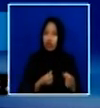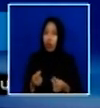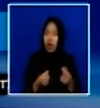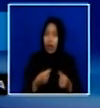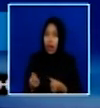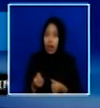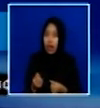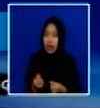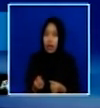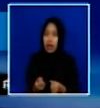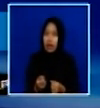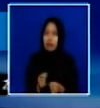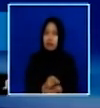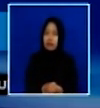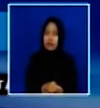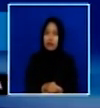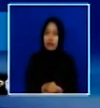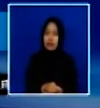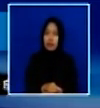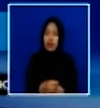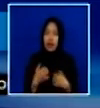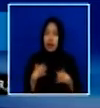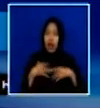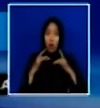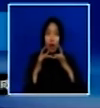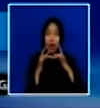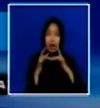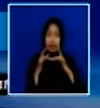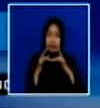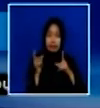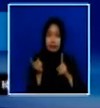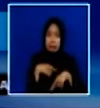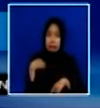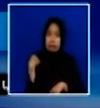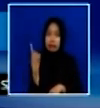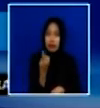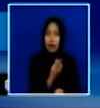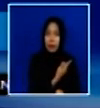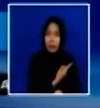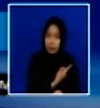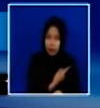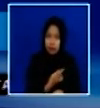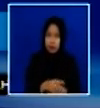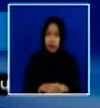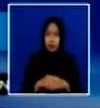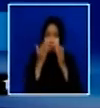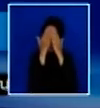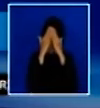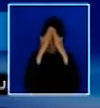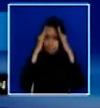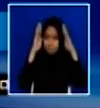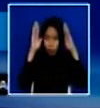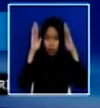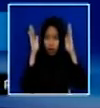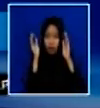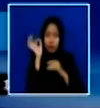melalui Hai meja online Jadi kami memberi pengetahuan atau memberi